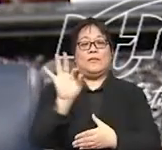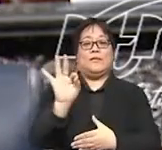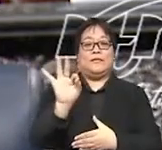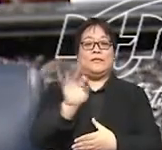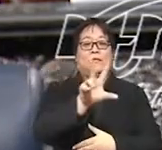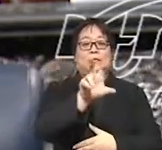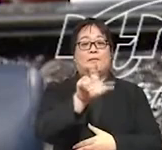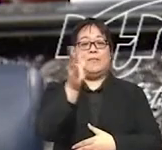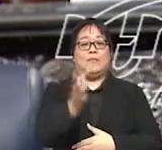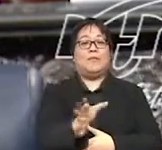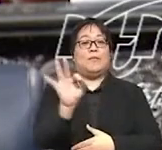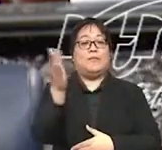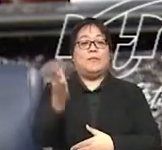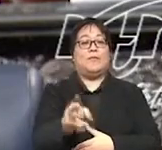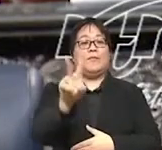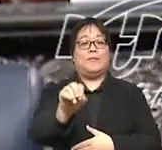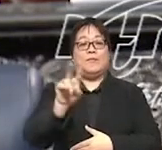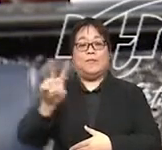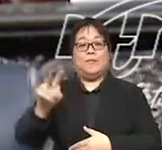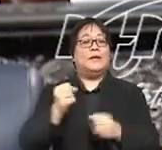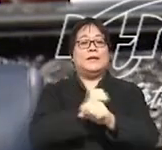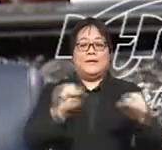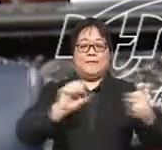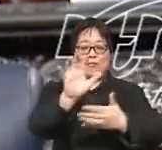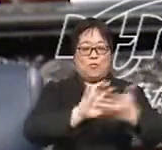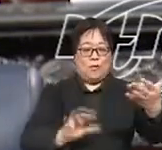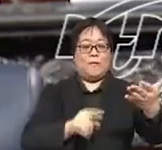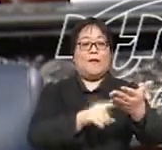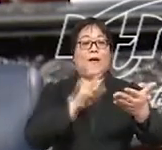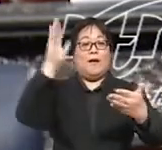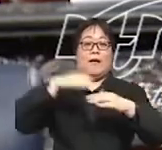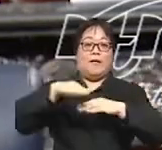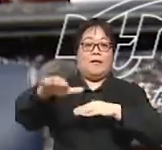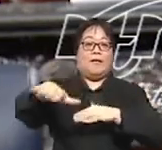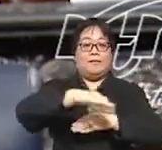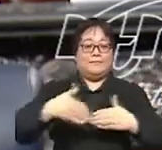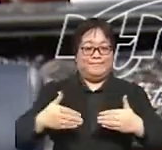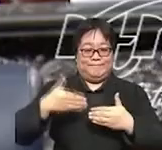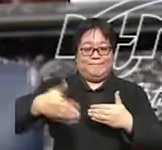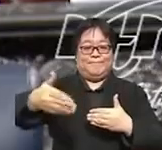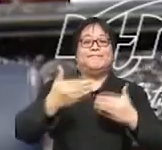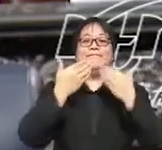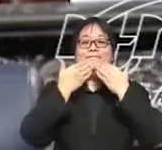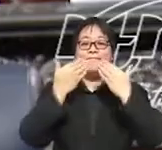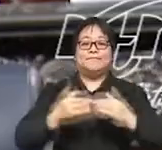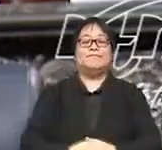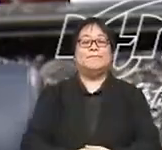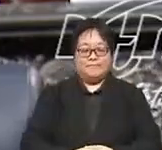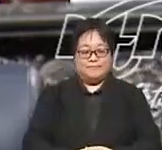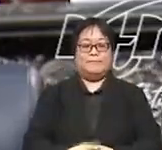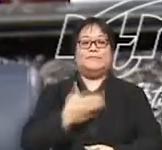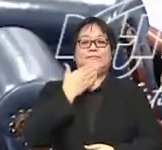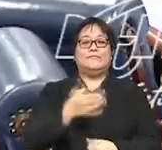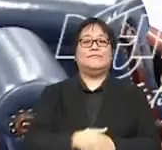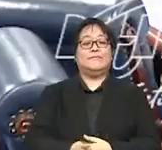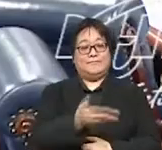30 Sep 2012 siap drafnya dia akan yang tak dalam masa ditetapkan mengasih kasih